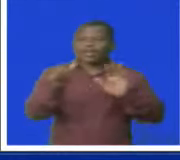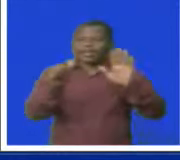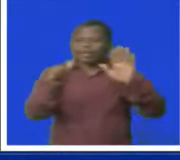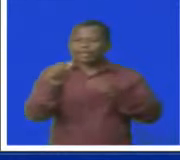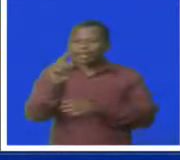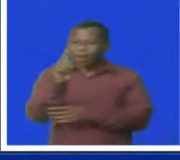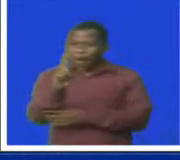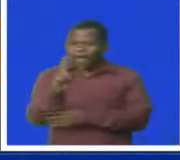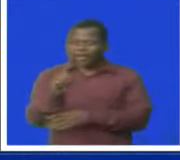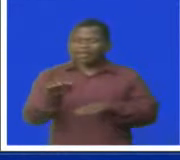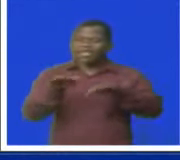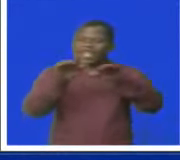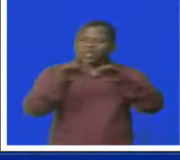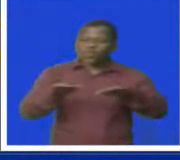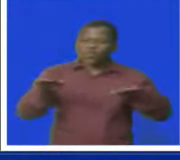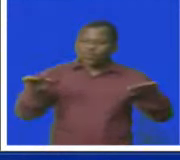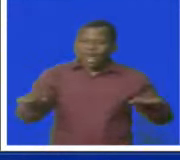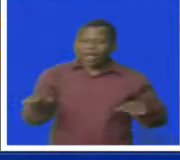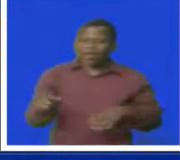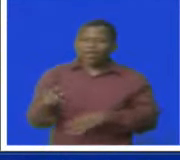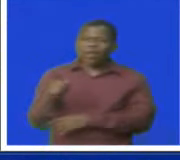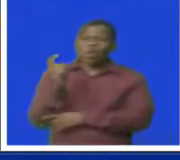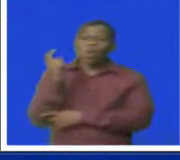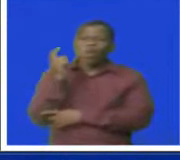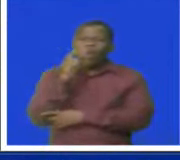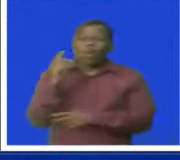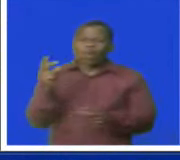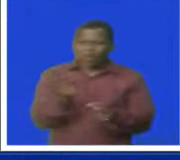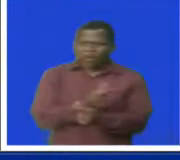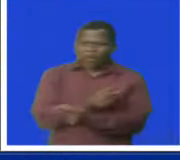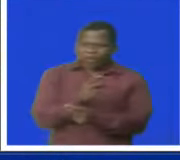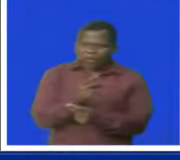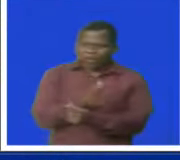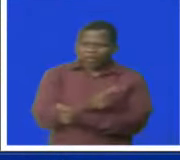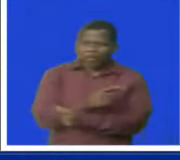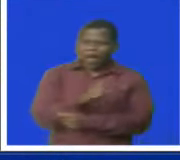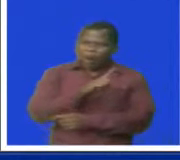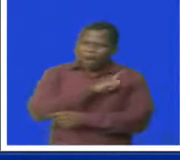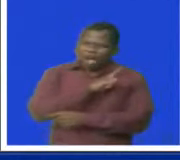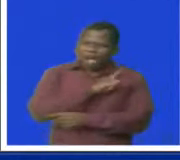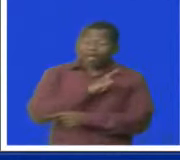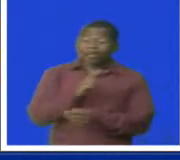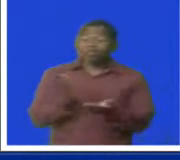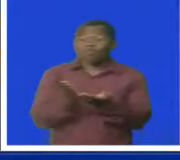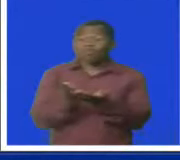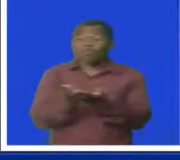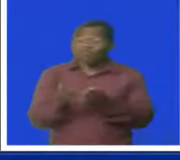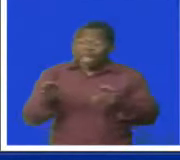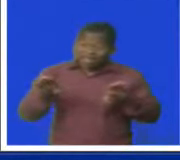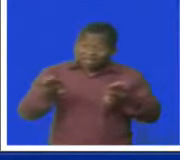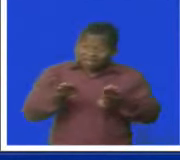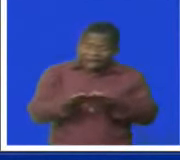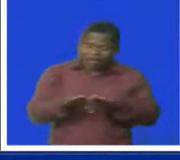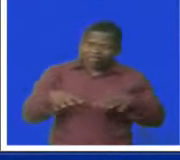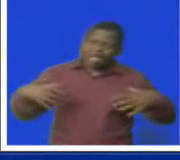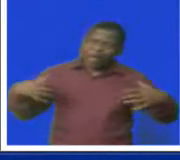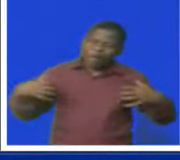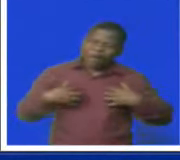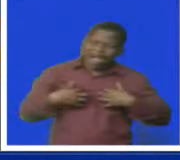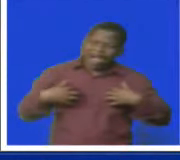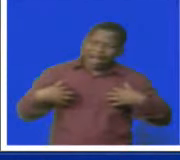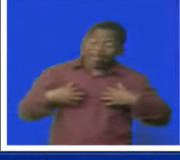eveni kusukela ke kwavalwa tikolwa ngenxa yemkhuhlane iCOVID-19. Masuku ke uthi libandla